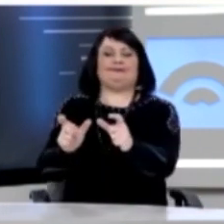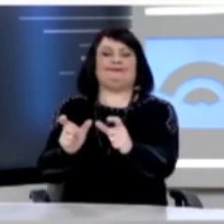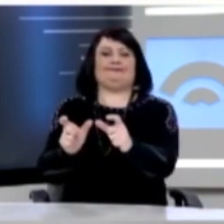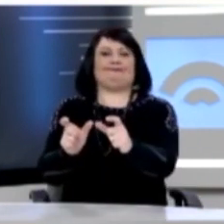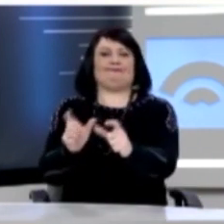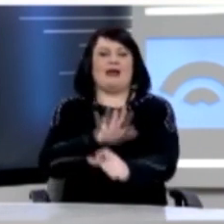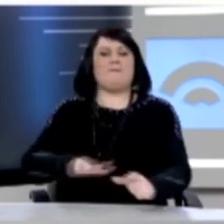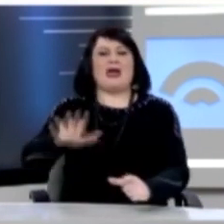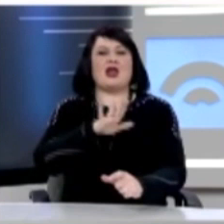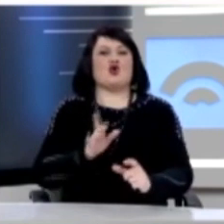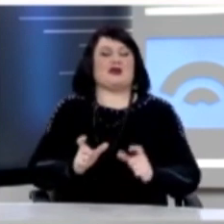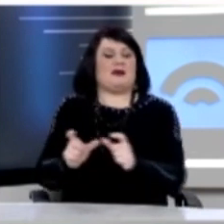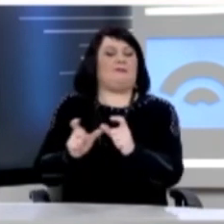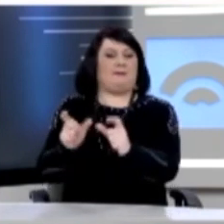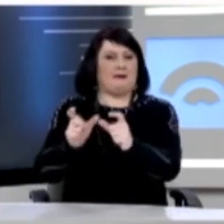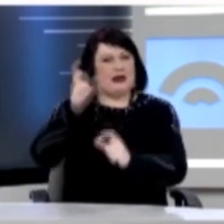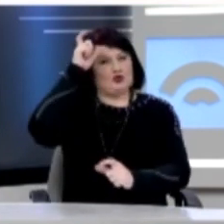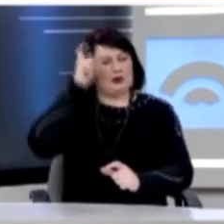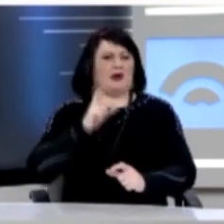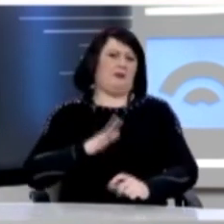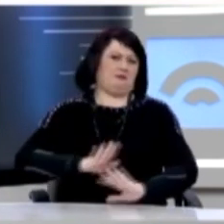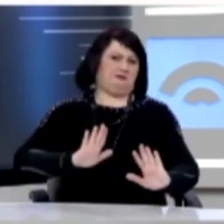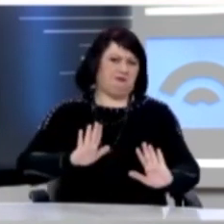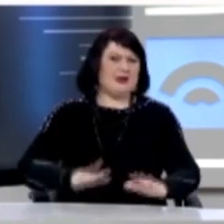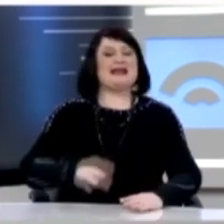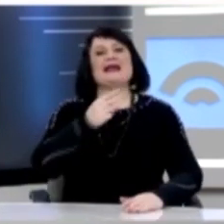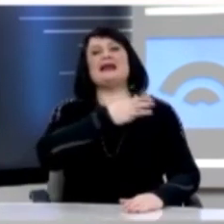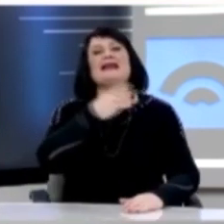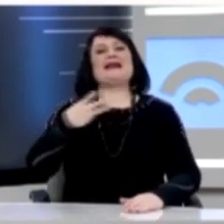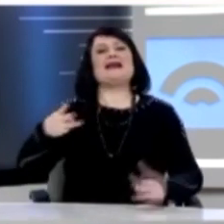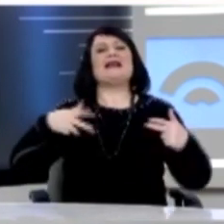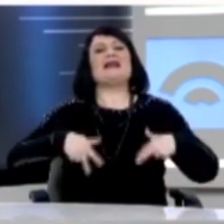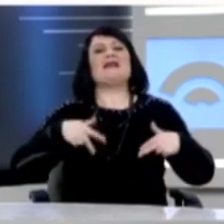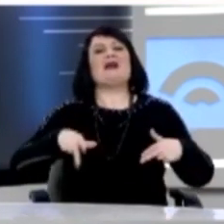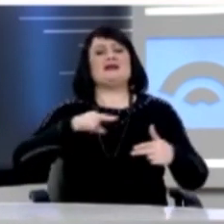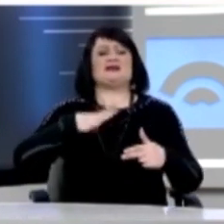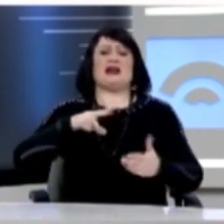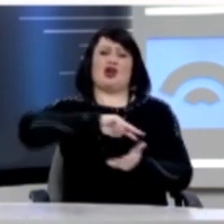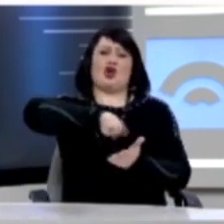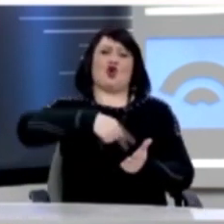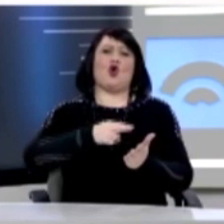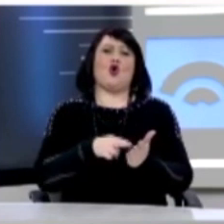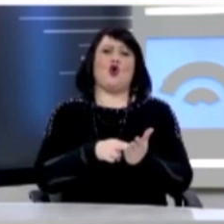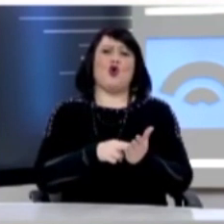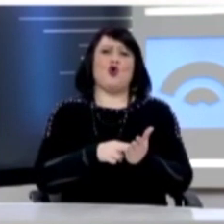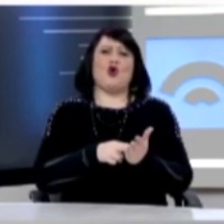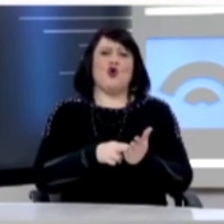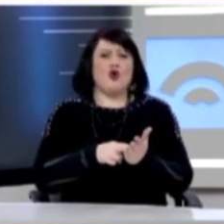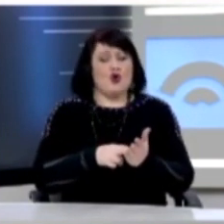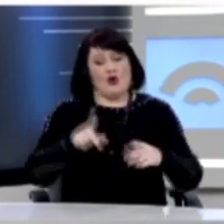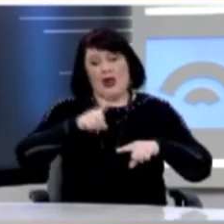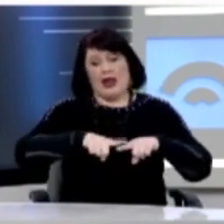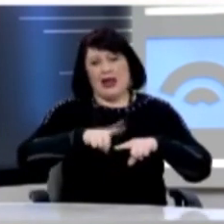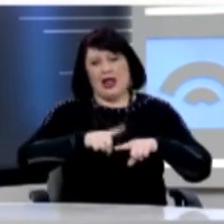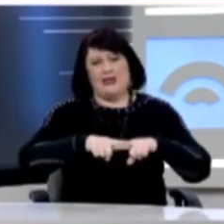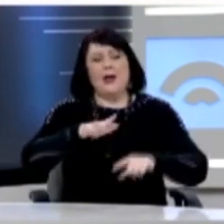στην ευρύτερη περιοχή, η κυβέρνηση ΣΥΡΙΖΑ διεκδικεί αναβαθμισμένο ρόλο για το ελληνικό μεγάλο κεφάλαιο σε